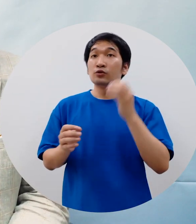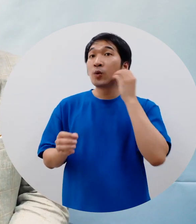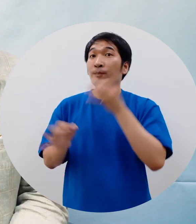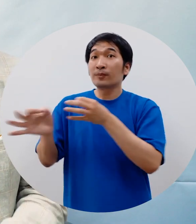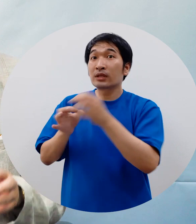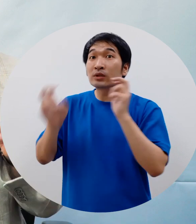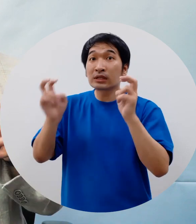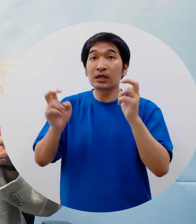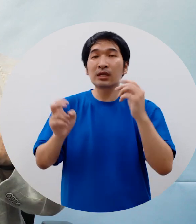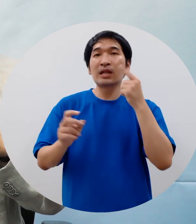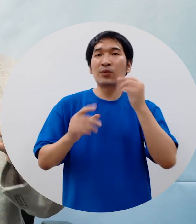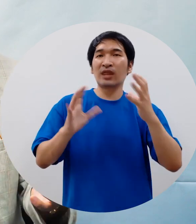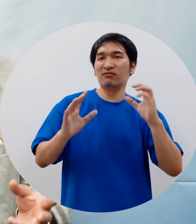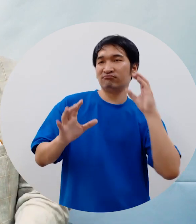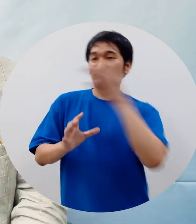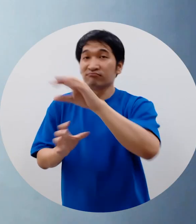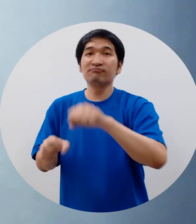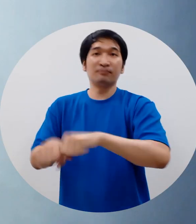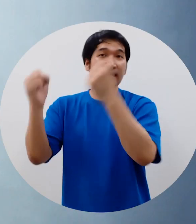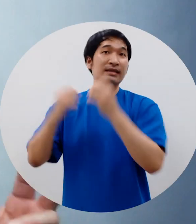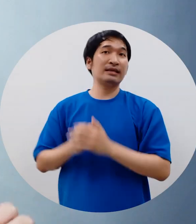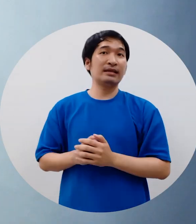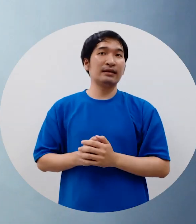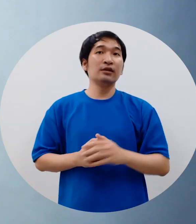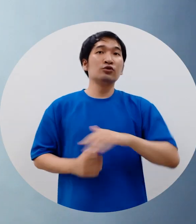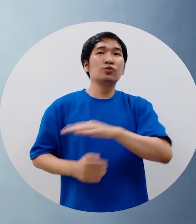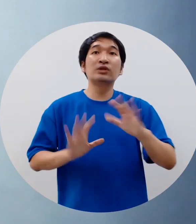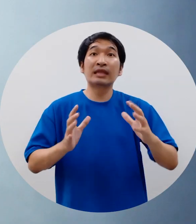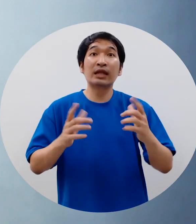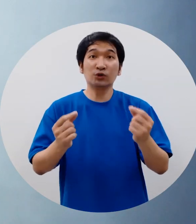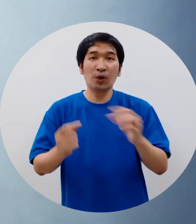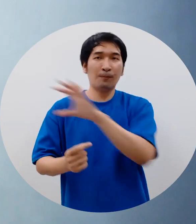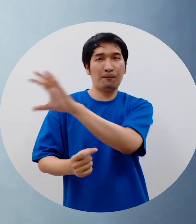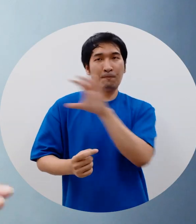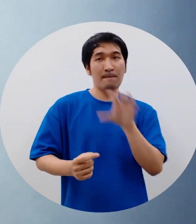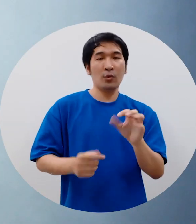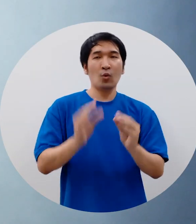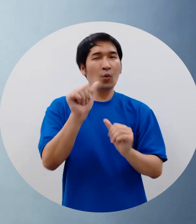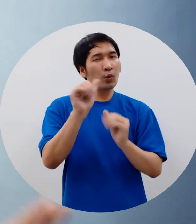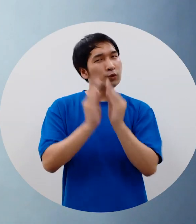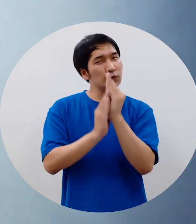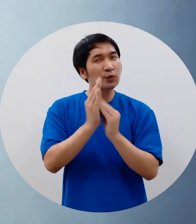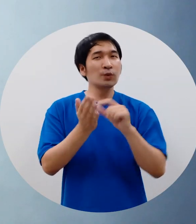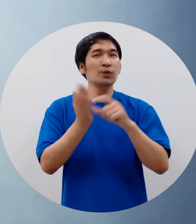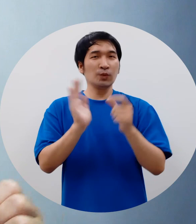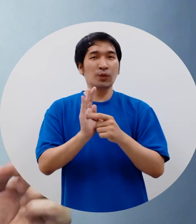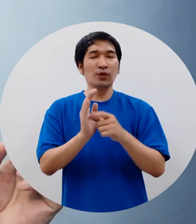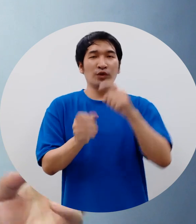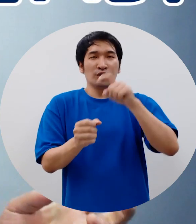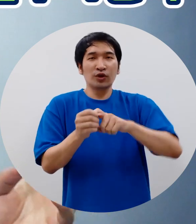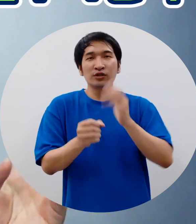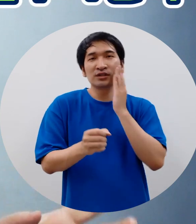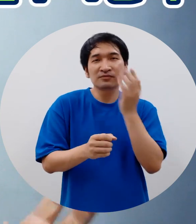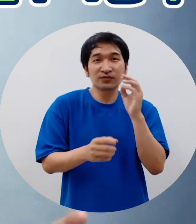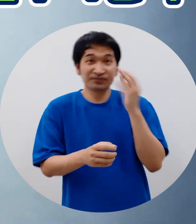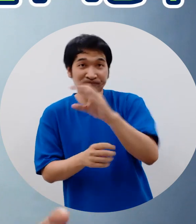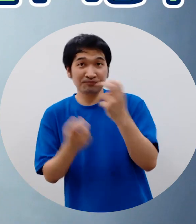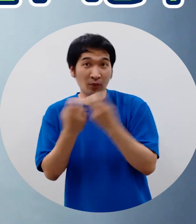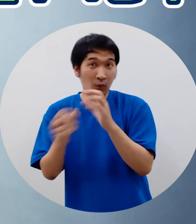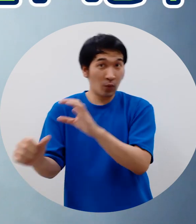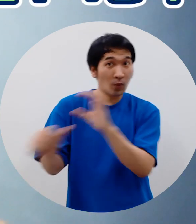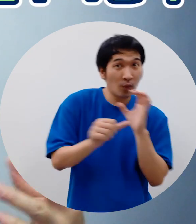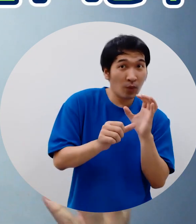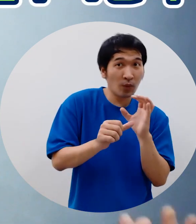그 소프트뱅크가 투자해가지고 대박 났어요. 그러니까 우리 국부펀드가 이렇게 한 5조 정도를 투자하는 떡잎 투자